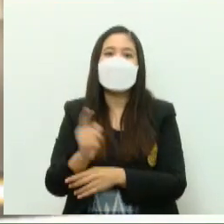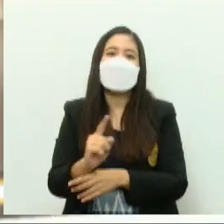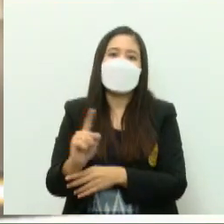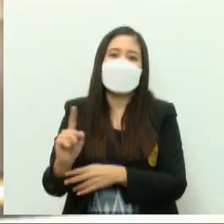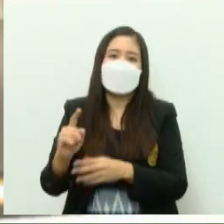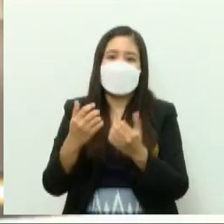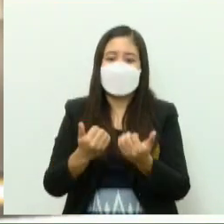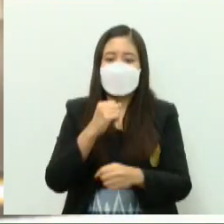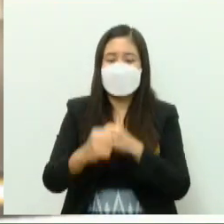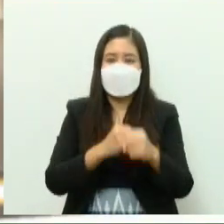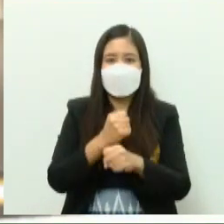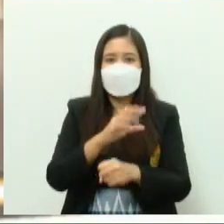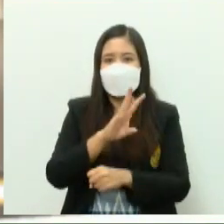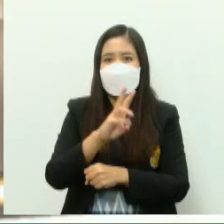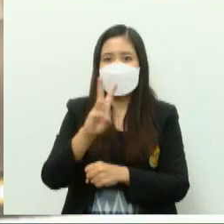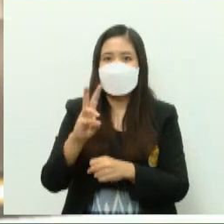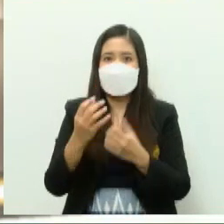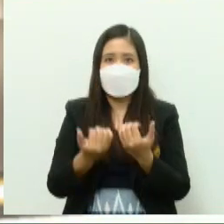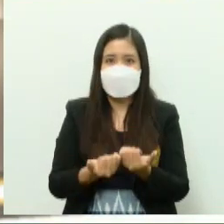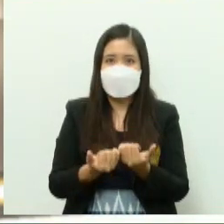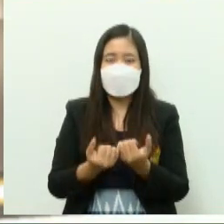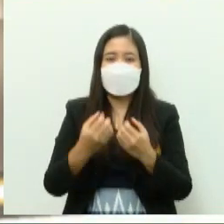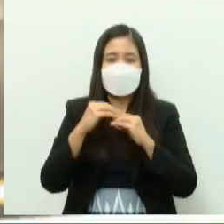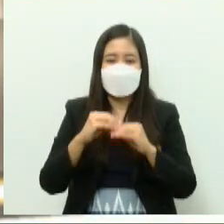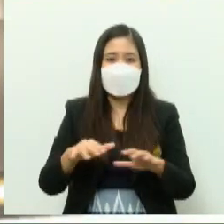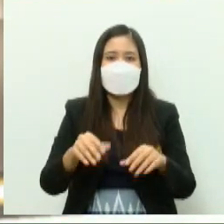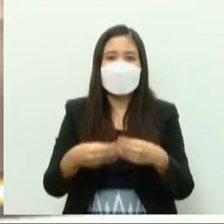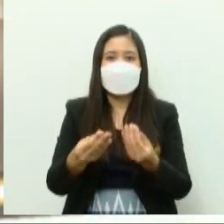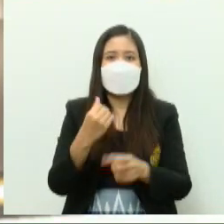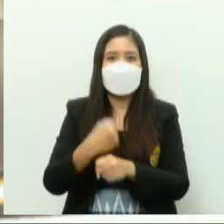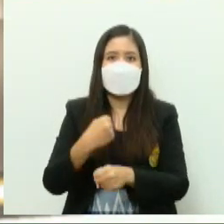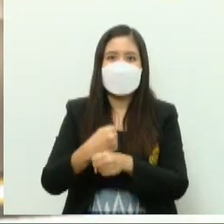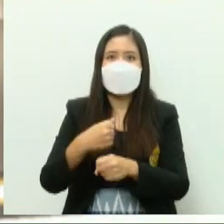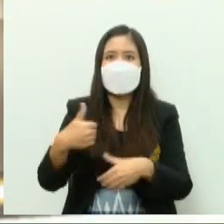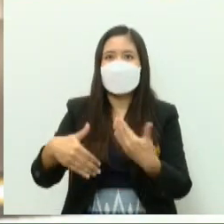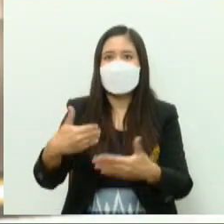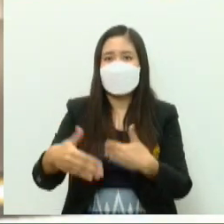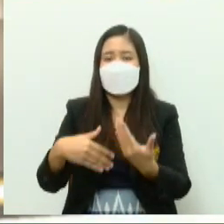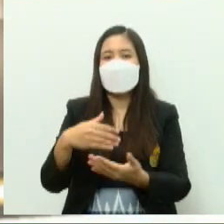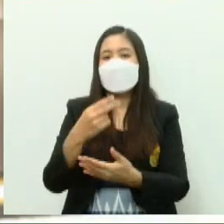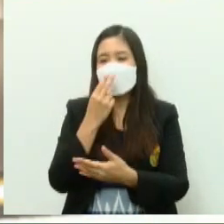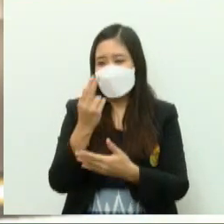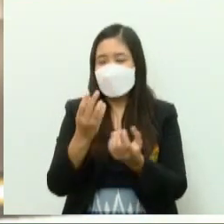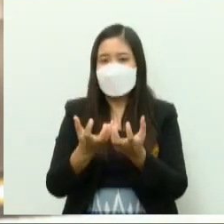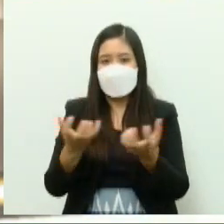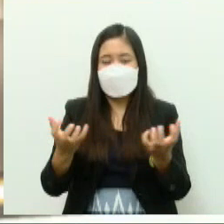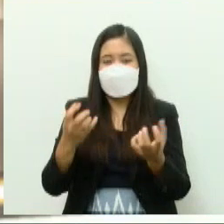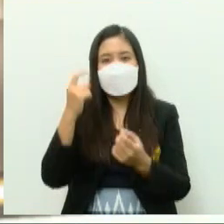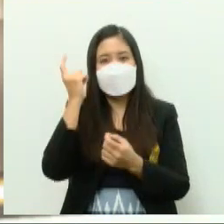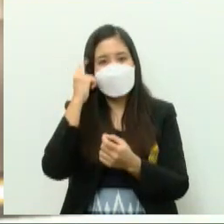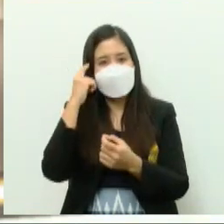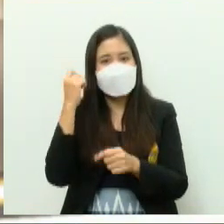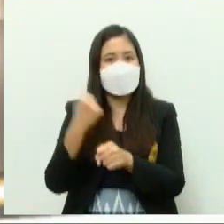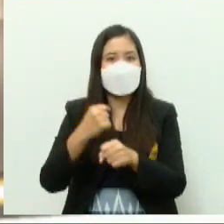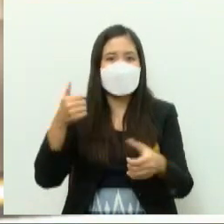ปี66เนี่ยก็คงจะปรับบทบาทในการดำเนินการนอกจากจะรอเก็บผลผลิตแล้วก็คงอาจจะต้องมีการกิจ